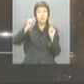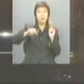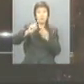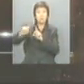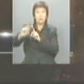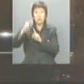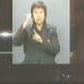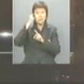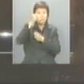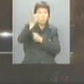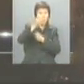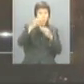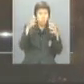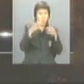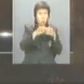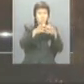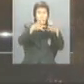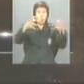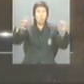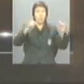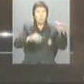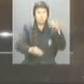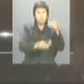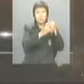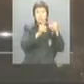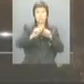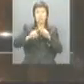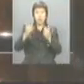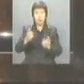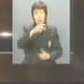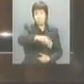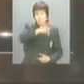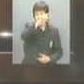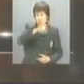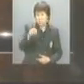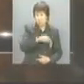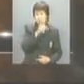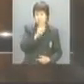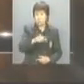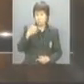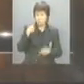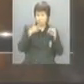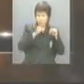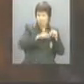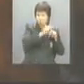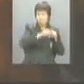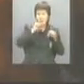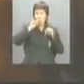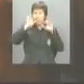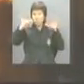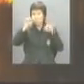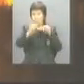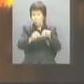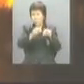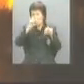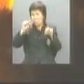จะบานปลายโดยล่าสุดค่ะมีรายงานว่านอกจากในกรุงลอนดอนแล้วยังเริ่มมีเหตุวุ่นวายที่เมืองลิเวอร์พูลเบอร์มิงแฮมแมนเ